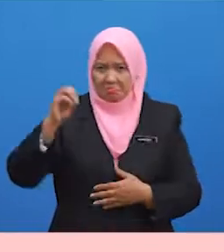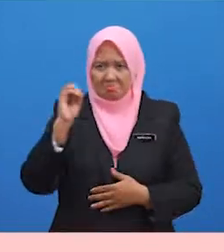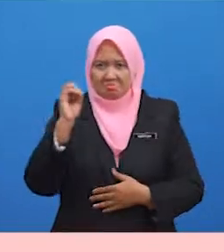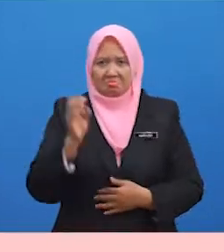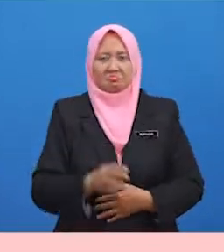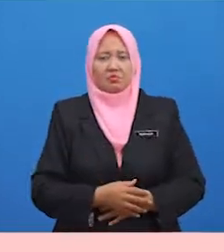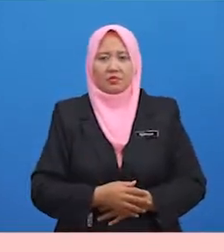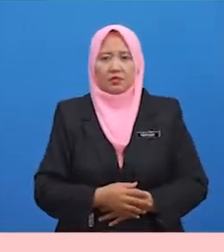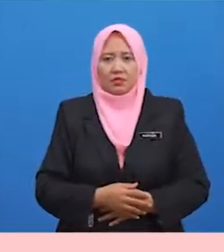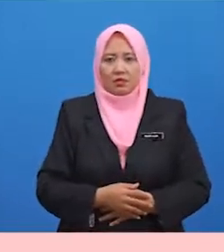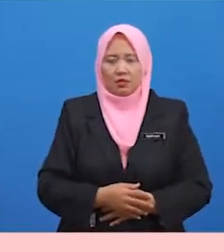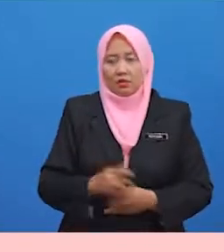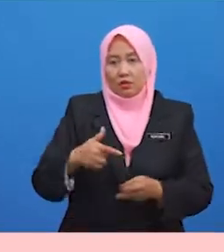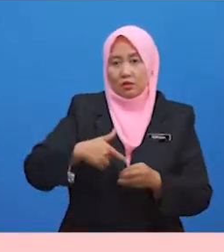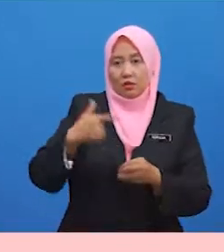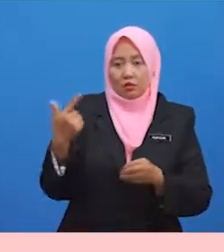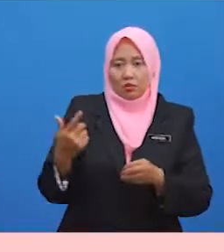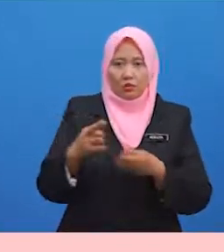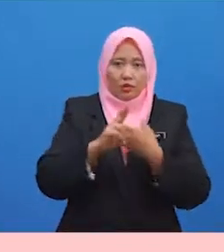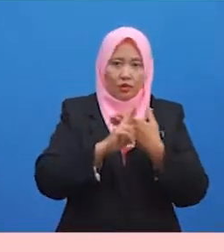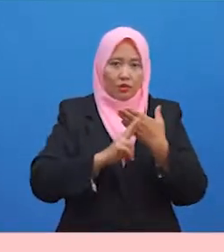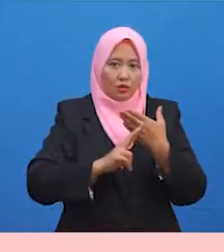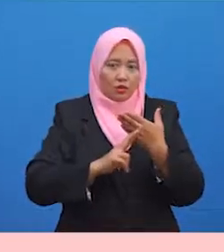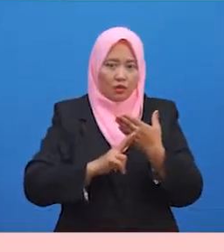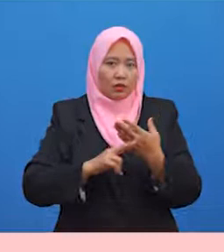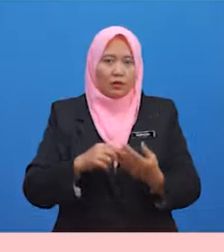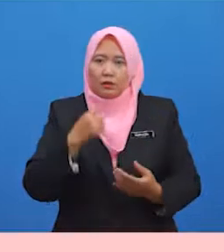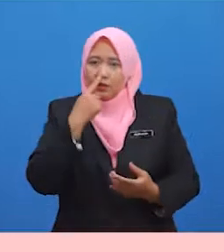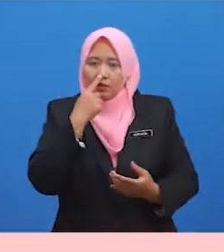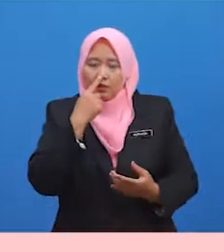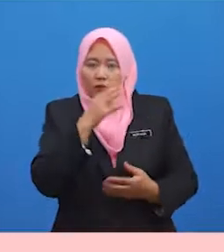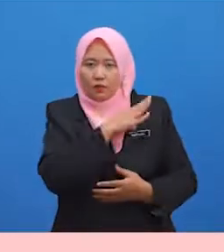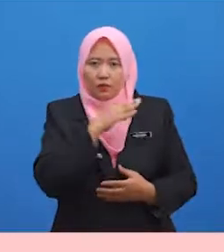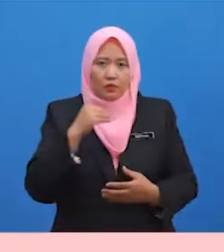atau kehilangan daya pergerakan pada tangan dan kaki.